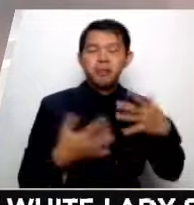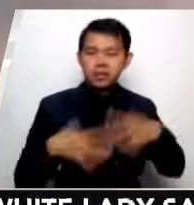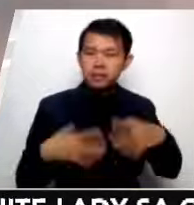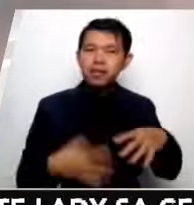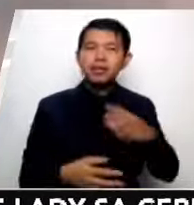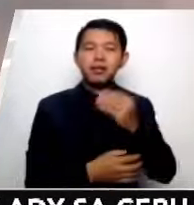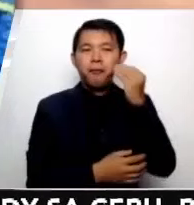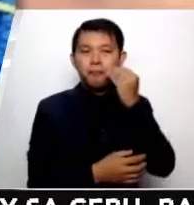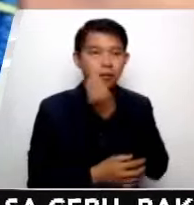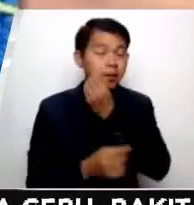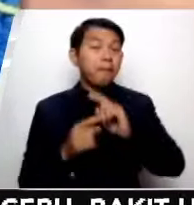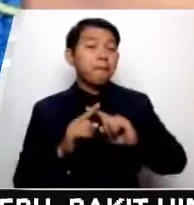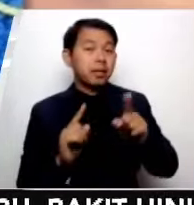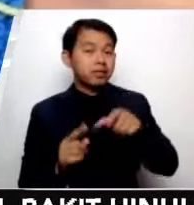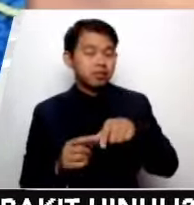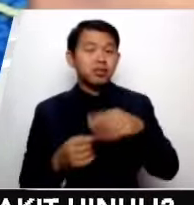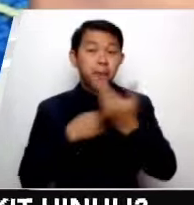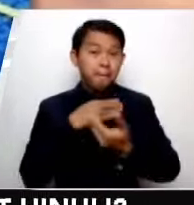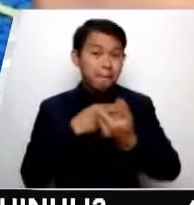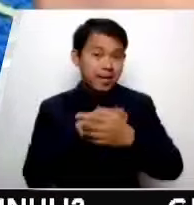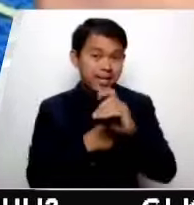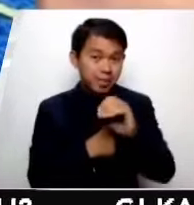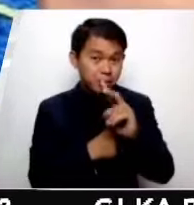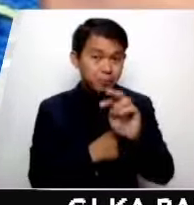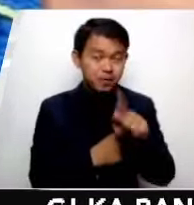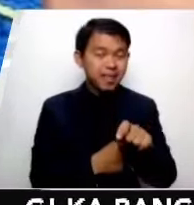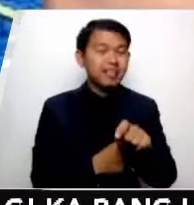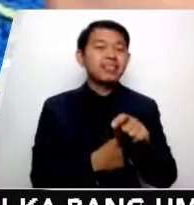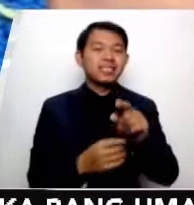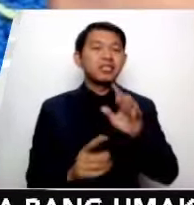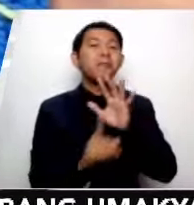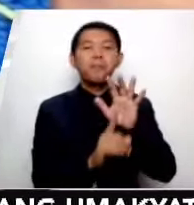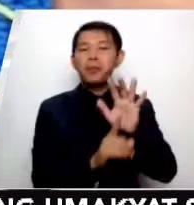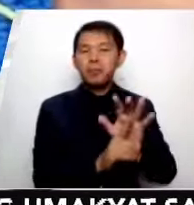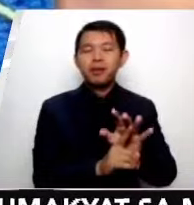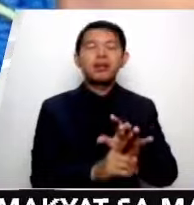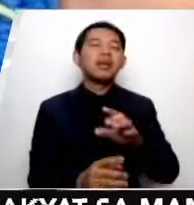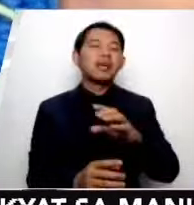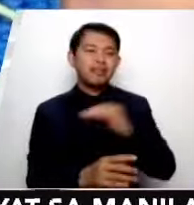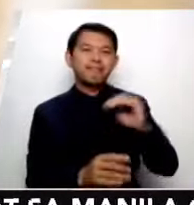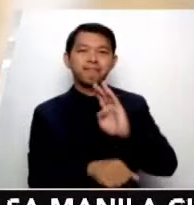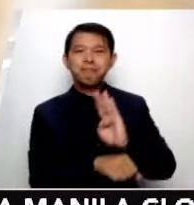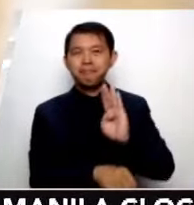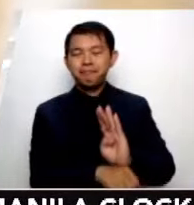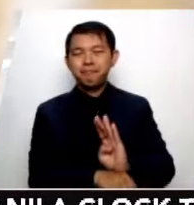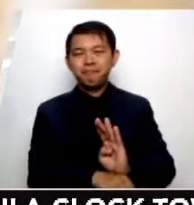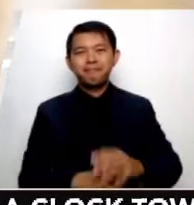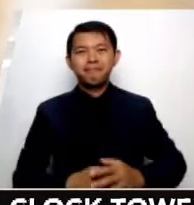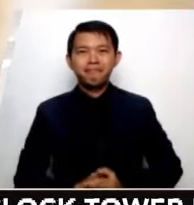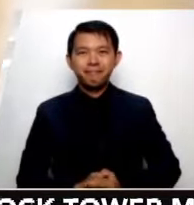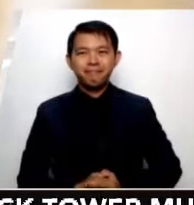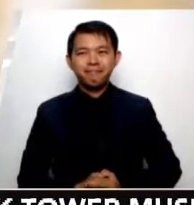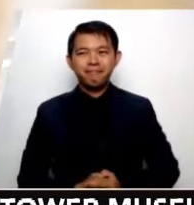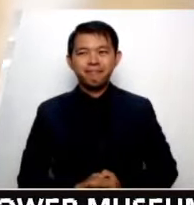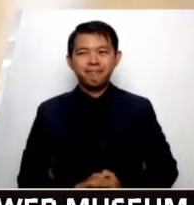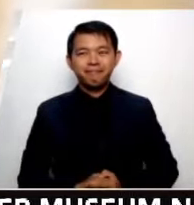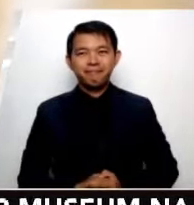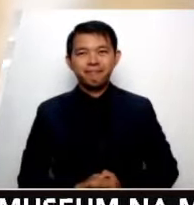na inedible version na kanya ring real donut business. Joseph Morong, nagbabalita para sa GMA Integrated